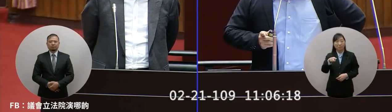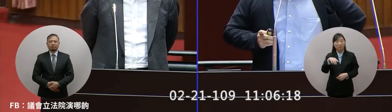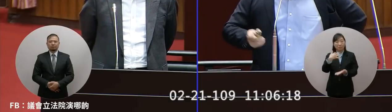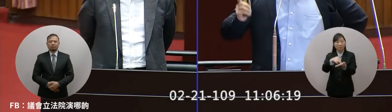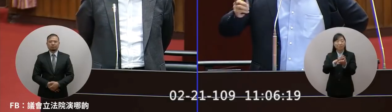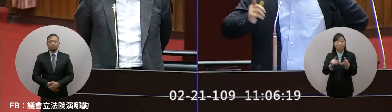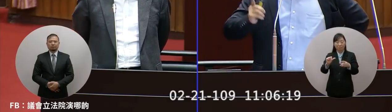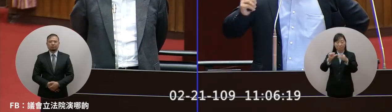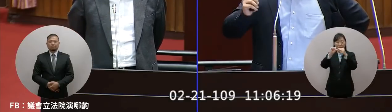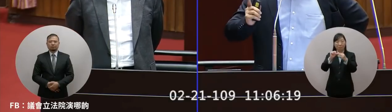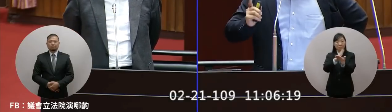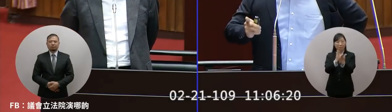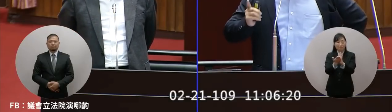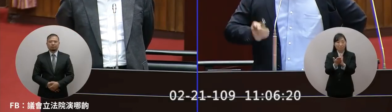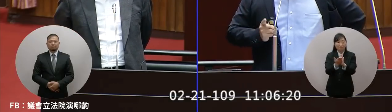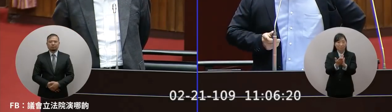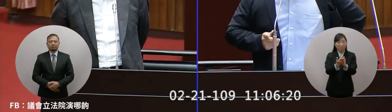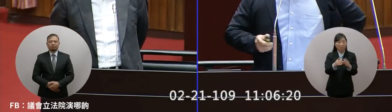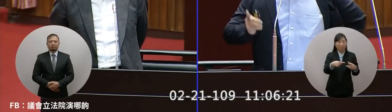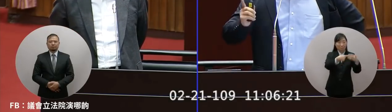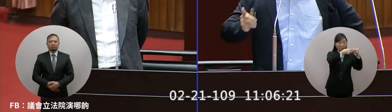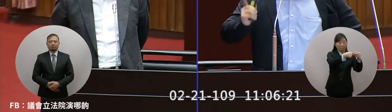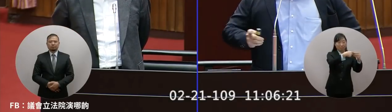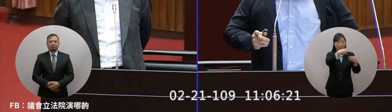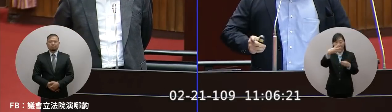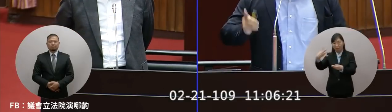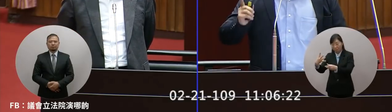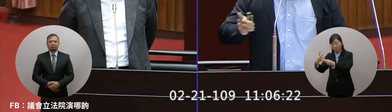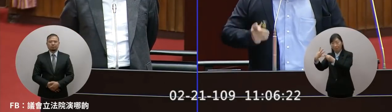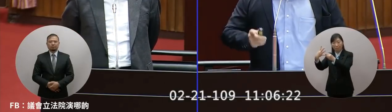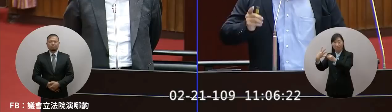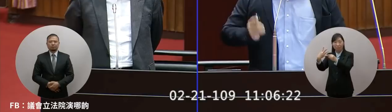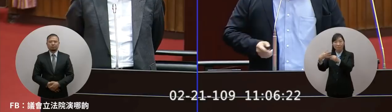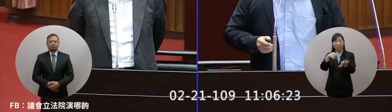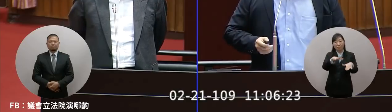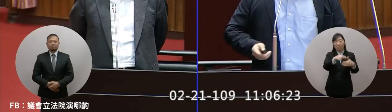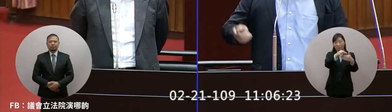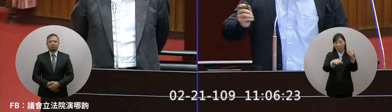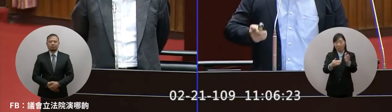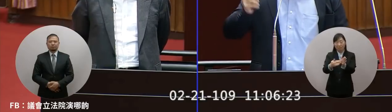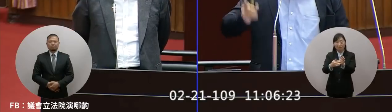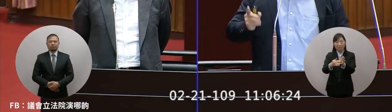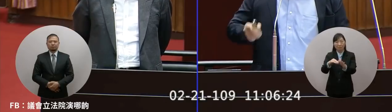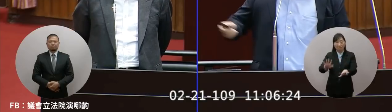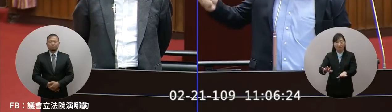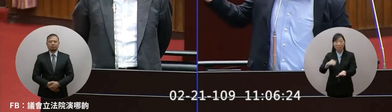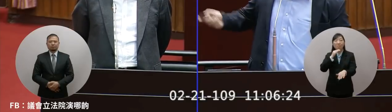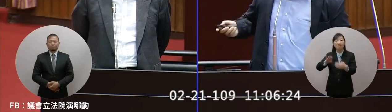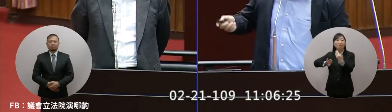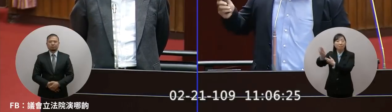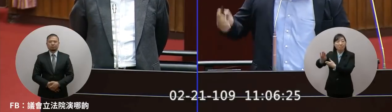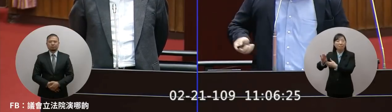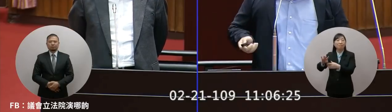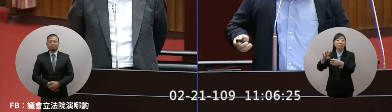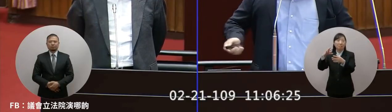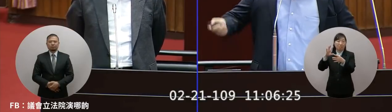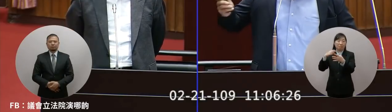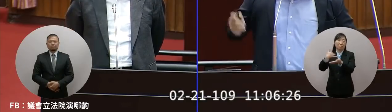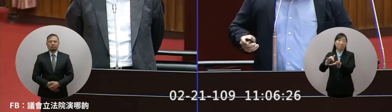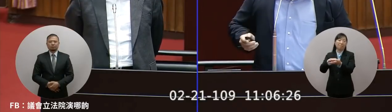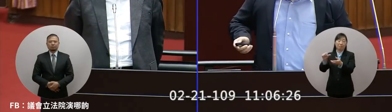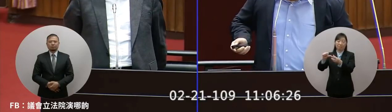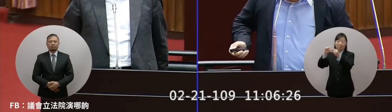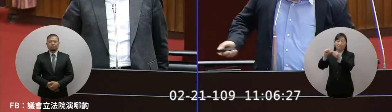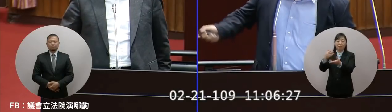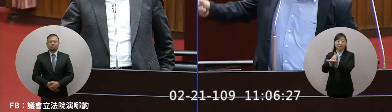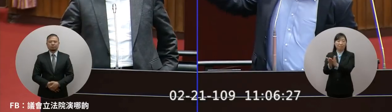嘛，好，那因为第一到四类基本上法规范就已经明定了列举了，哈，所以这是其他分到第五类，这没有问题。